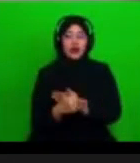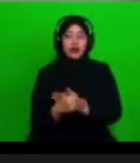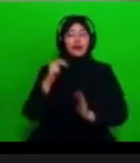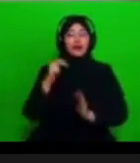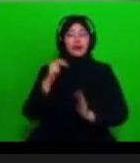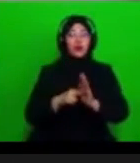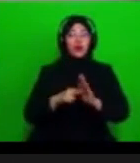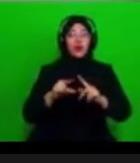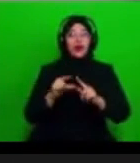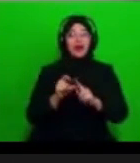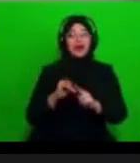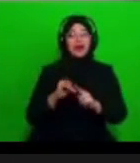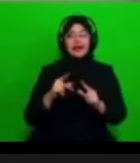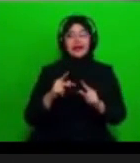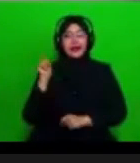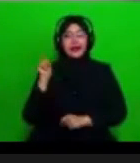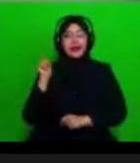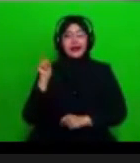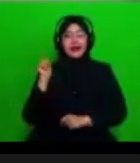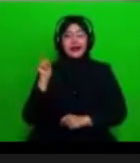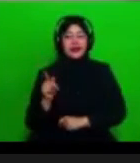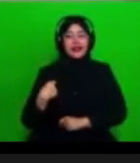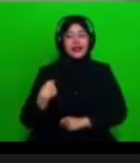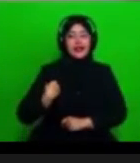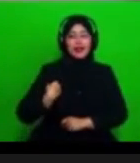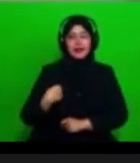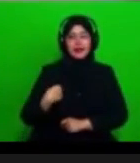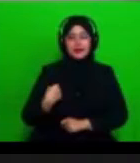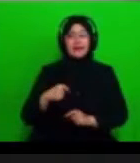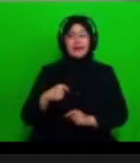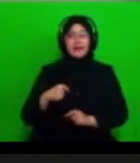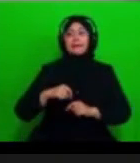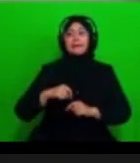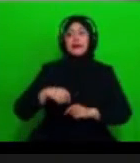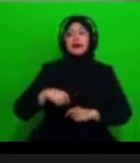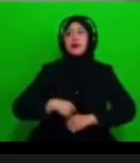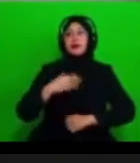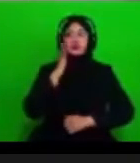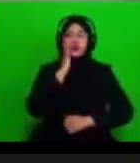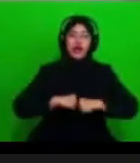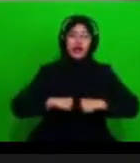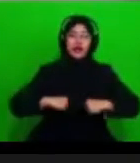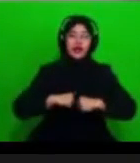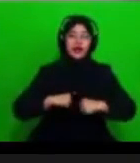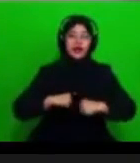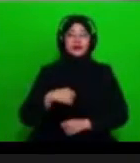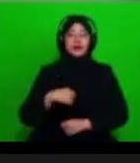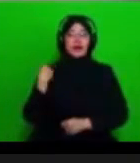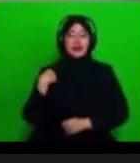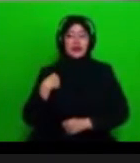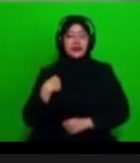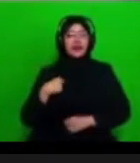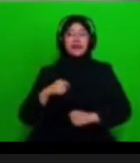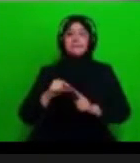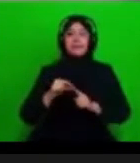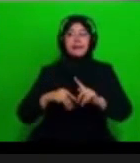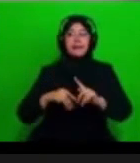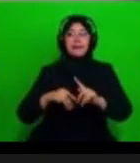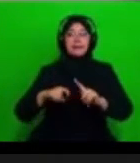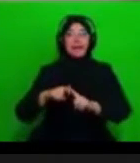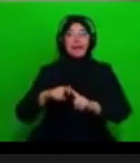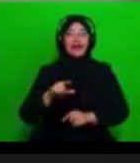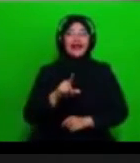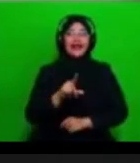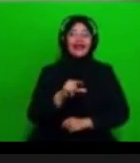Ibu Nadia Zainuddin Amali dari Kementerian dari Menpora, Ibu Widya Muhajir, Kemenko PMK, Ibu